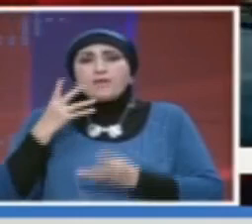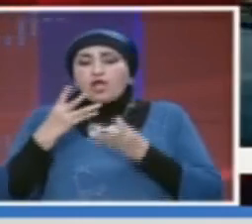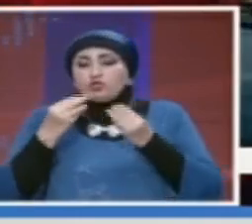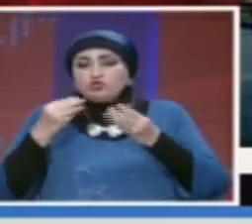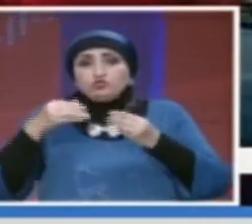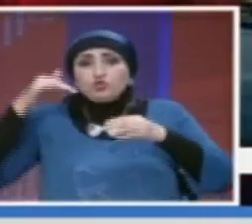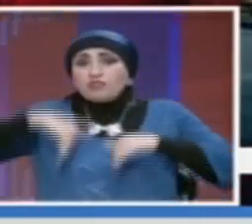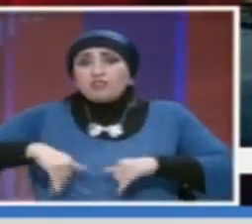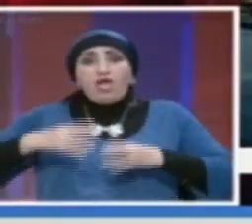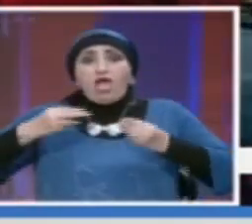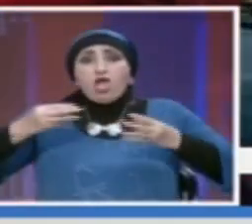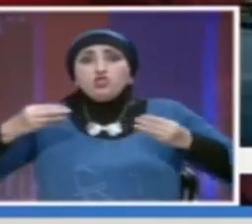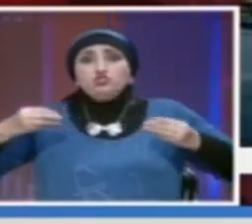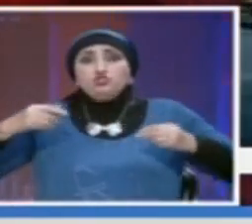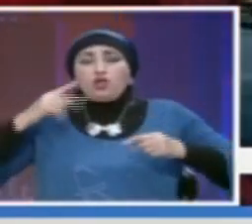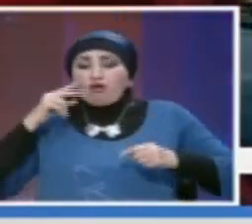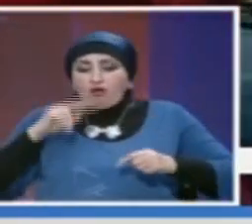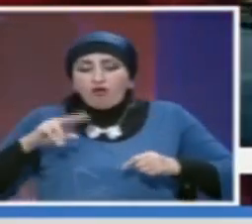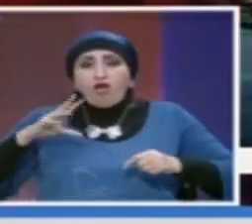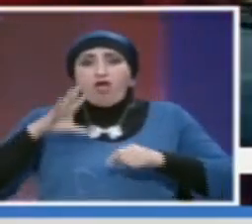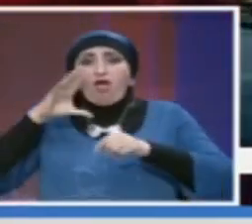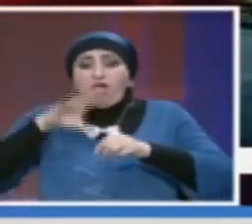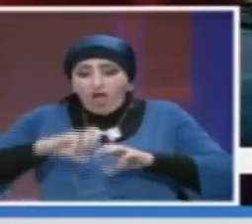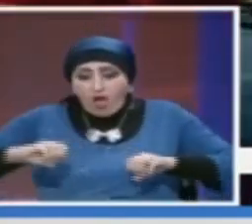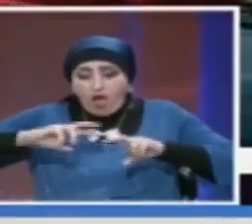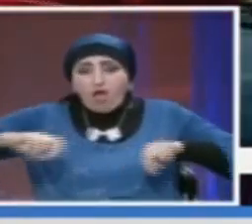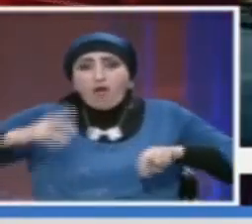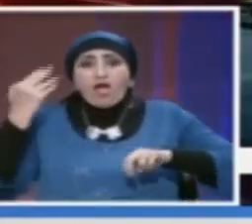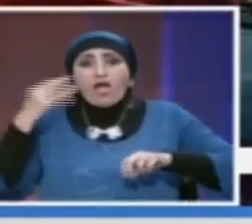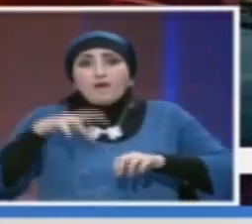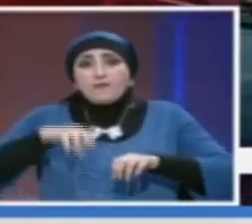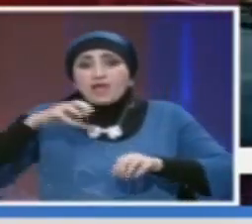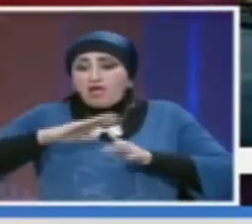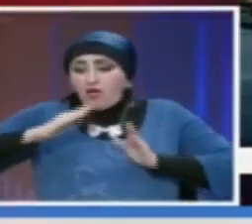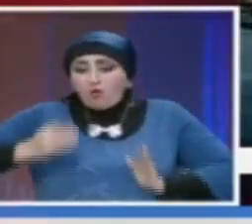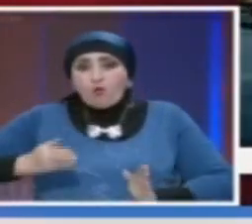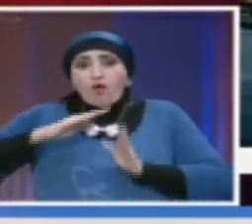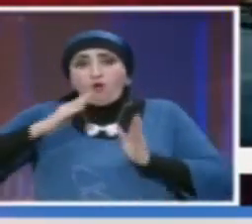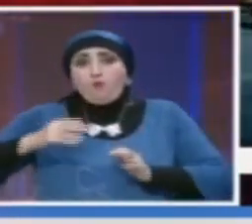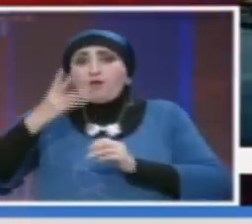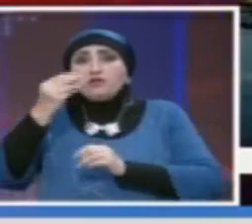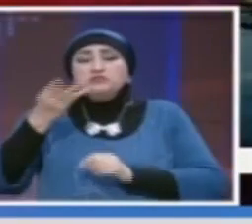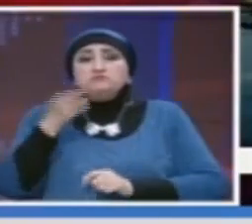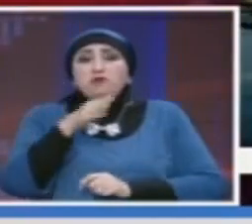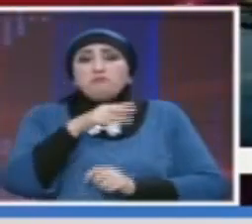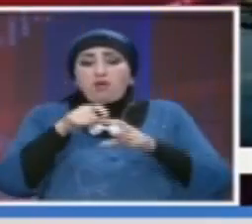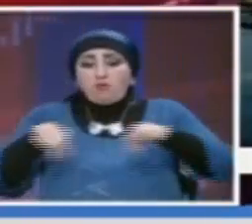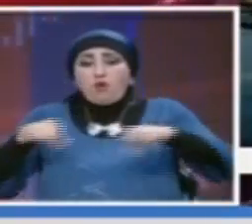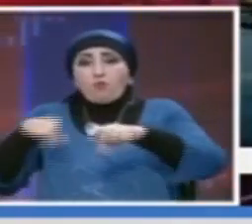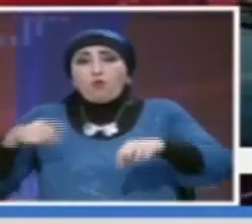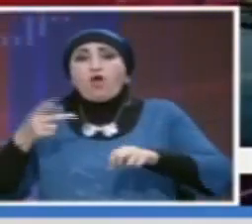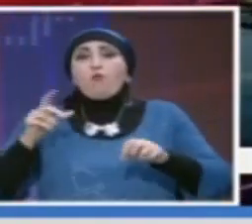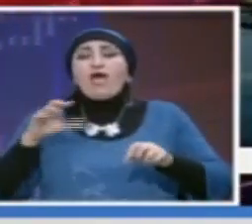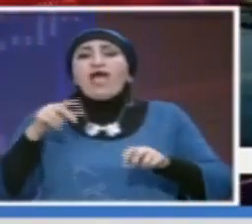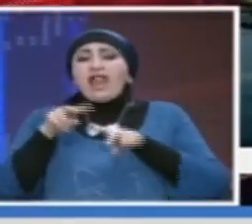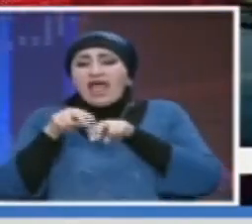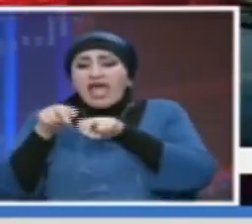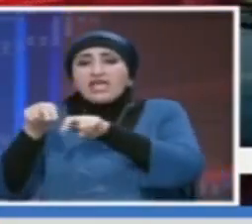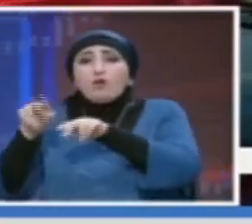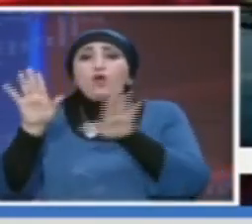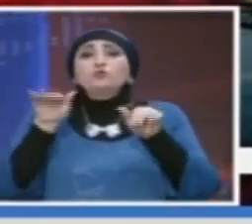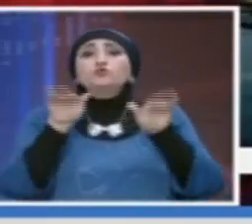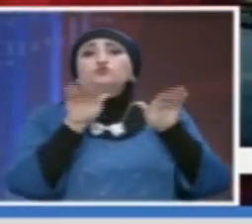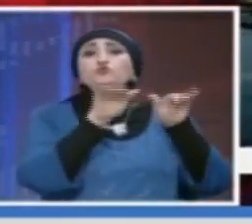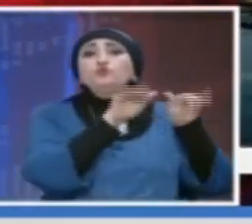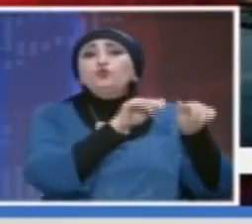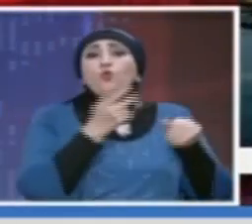جدا، وعثر على فيها قبل ذلك على جبانة للقطط وجبانة للحيوانات والطيور